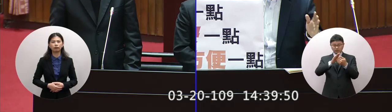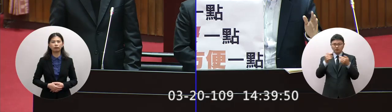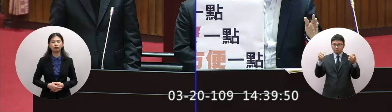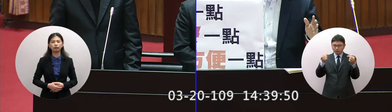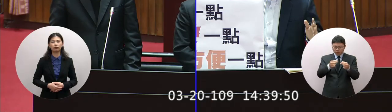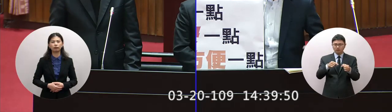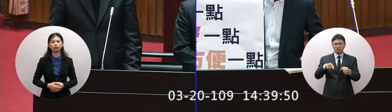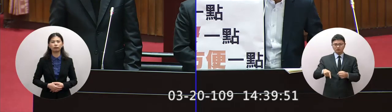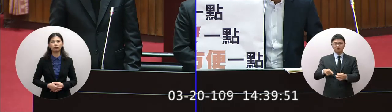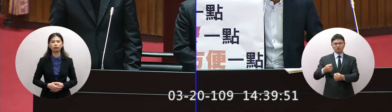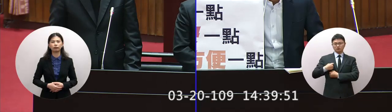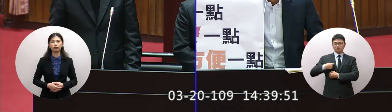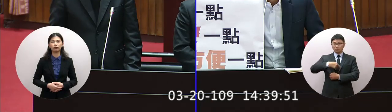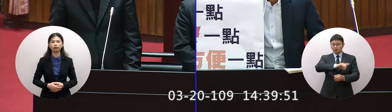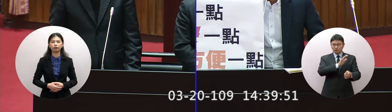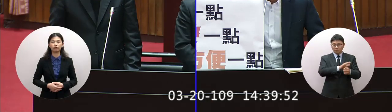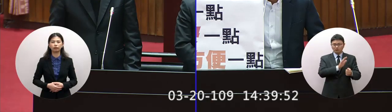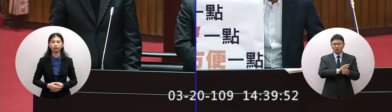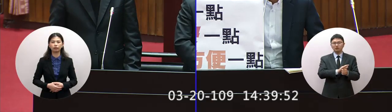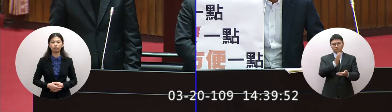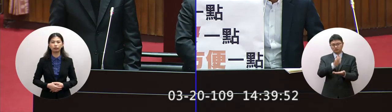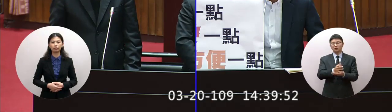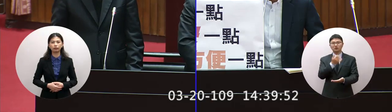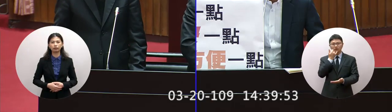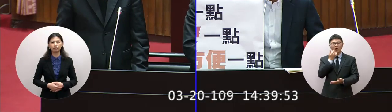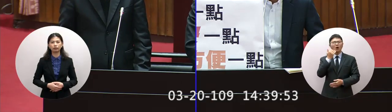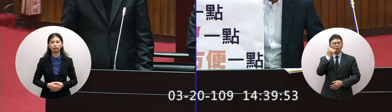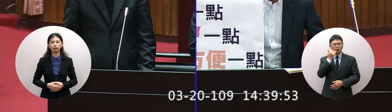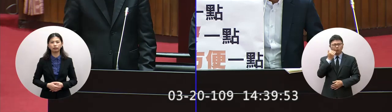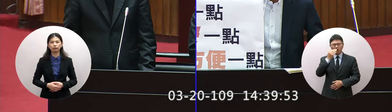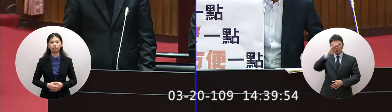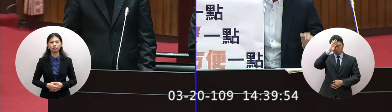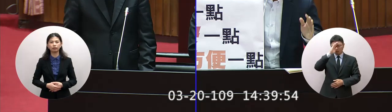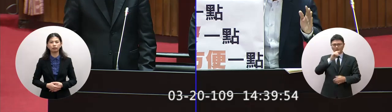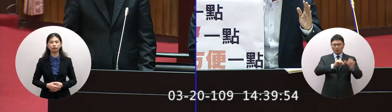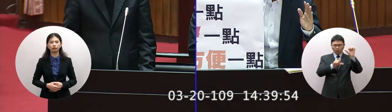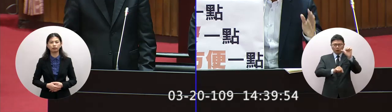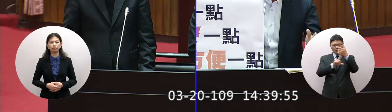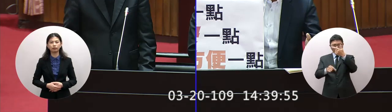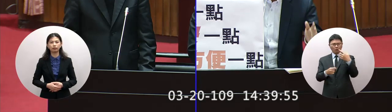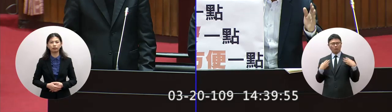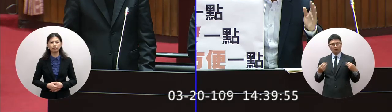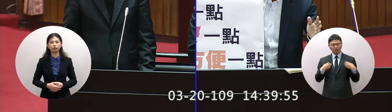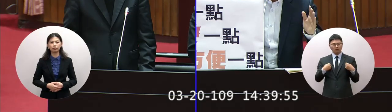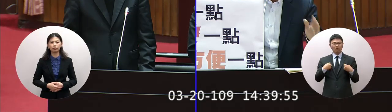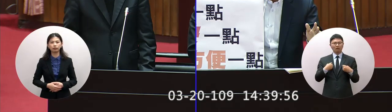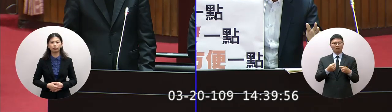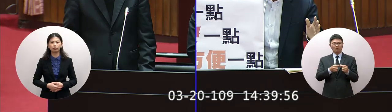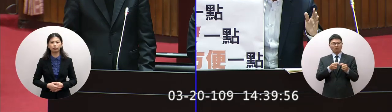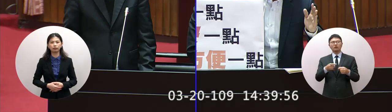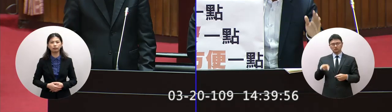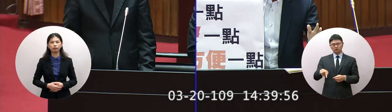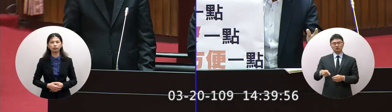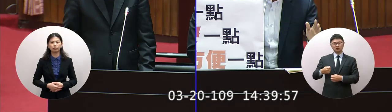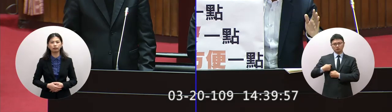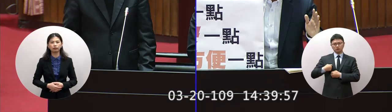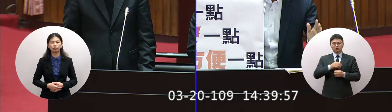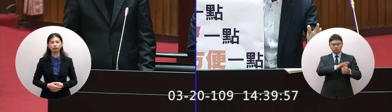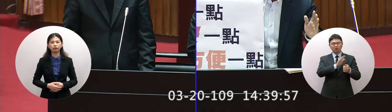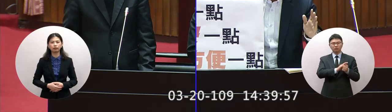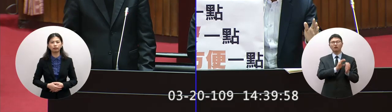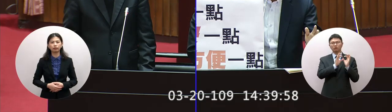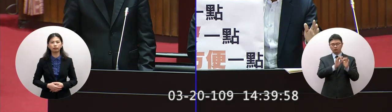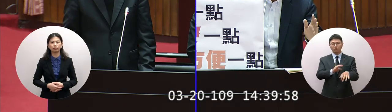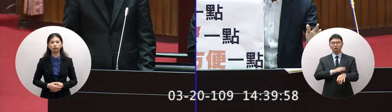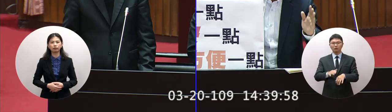这样的一个支援工作。那如果假设他的疫情5月、6月仍然非常严峻的话，那我想这样的政策会继续持续下去。所以口罩业者